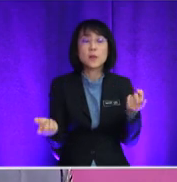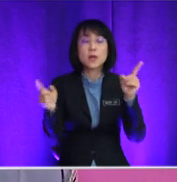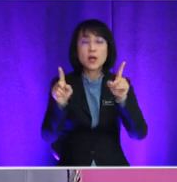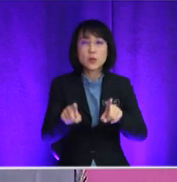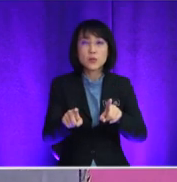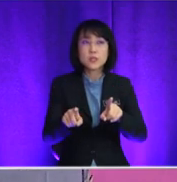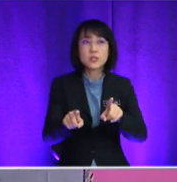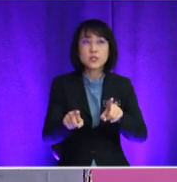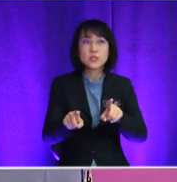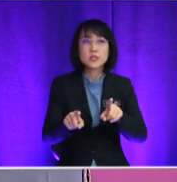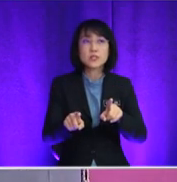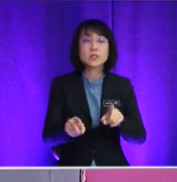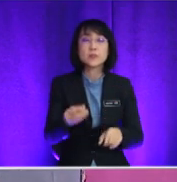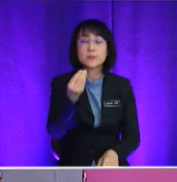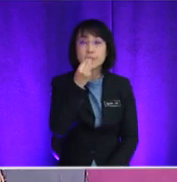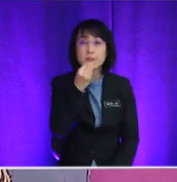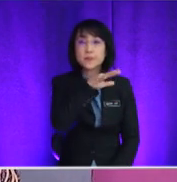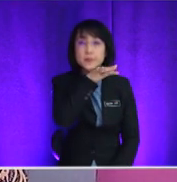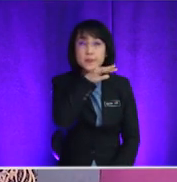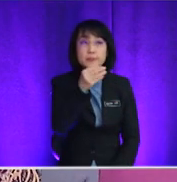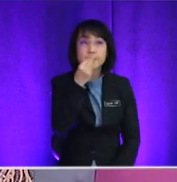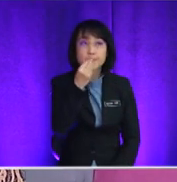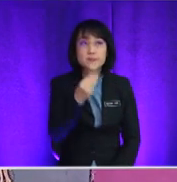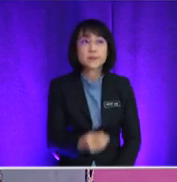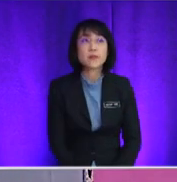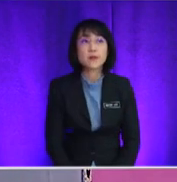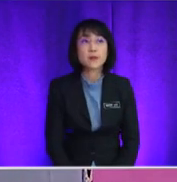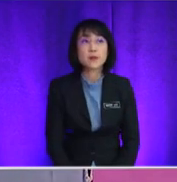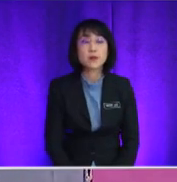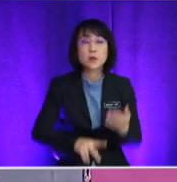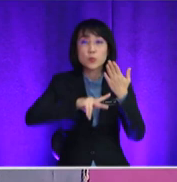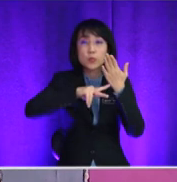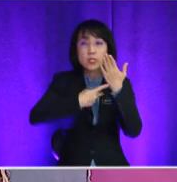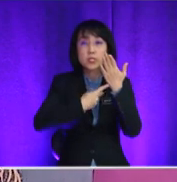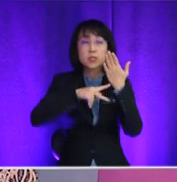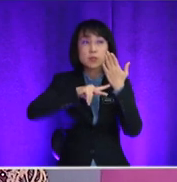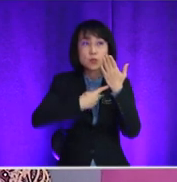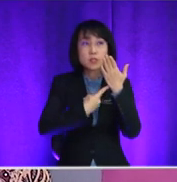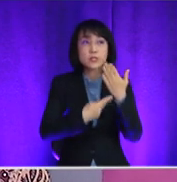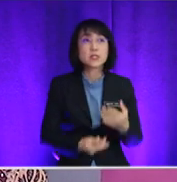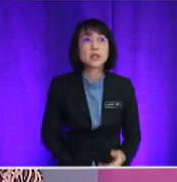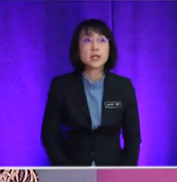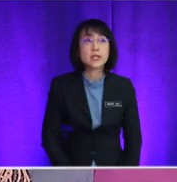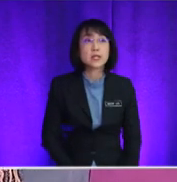jadi pencemaran ini boleh berlaku ada 6 punce antara